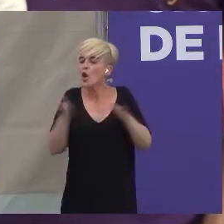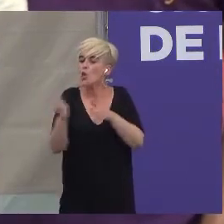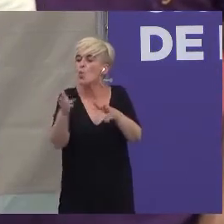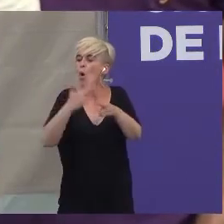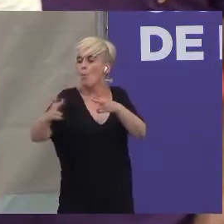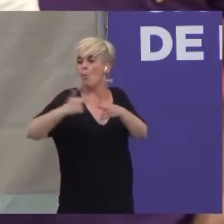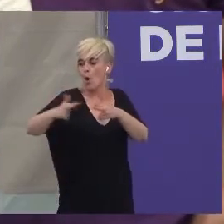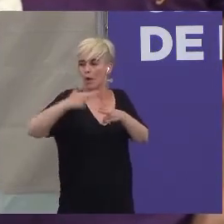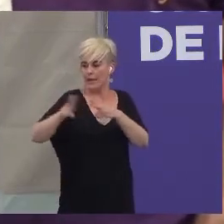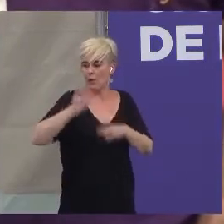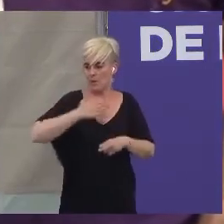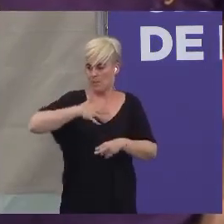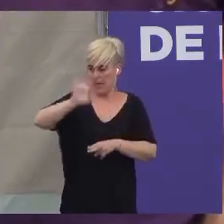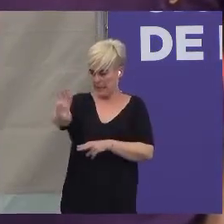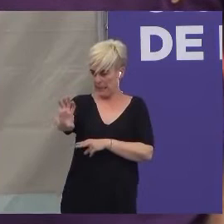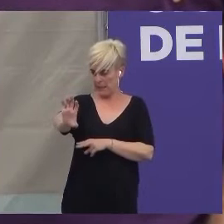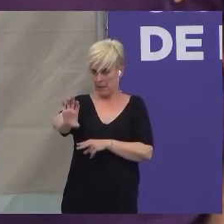prenen en aquest país.